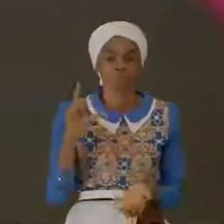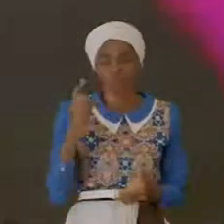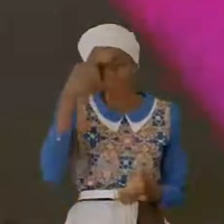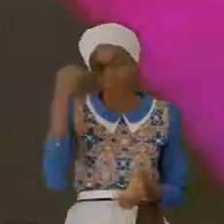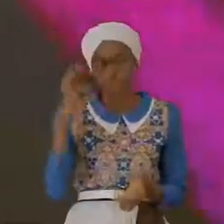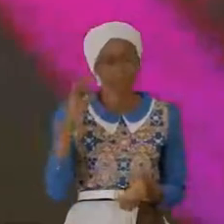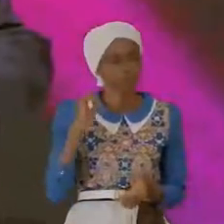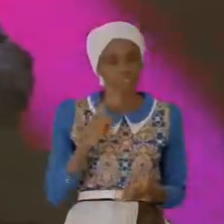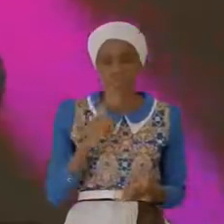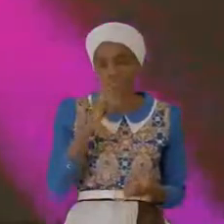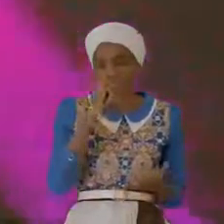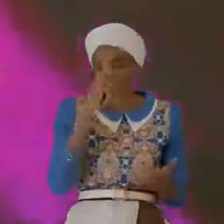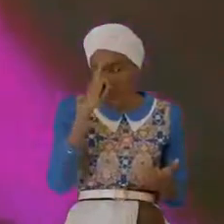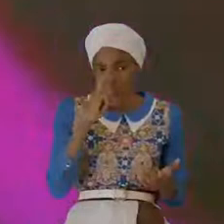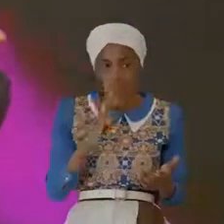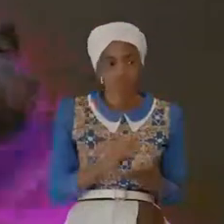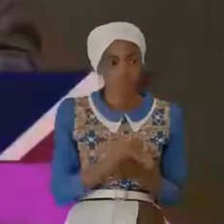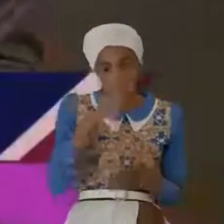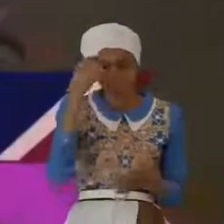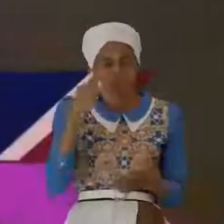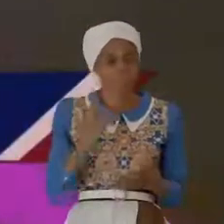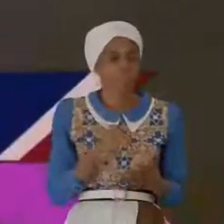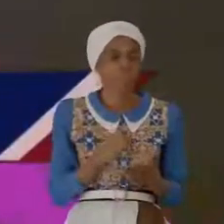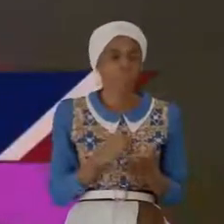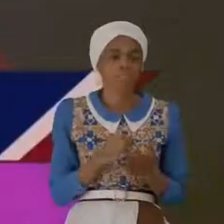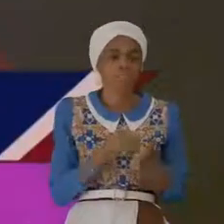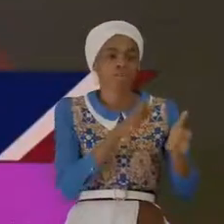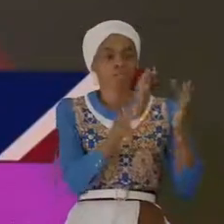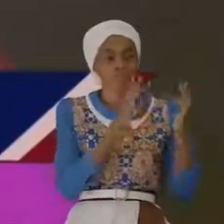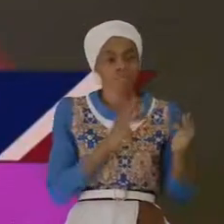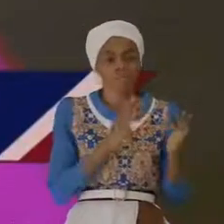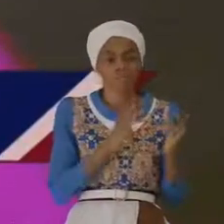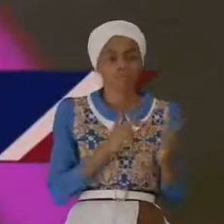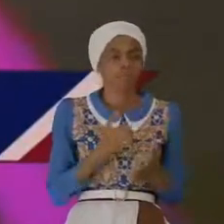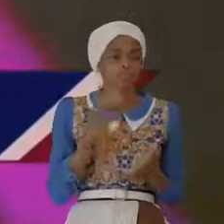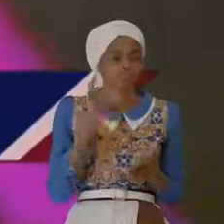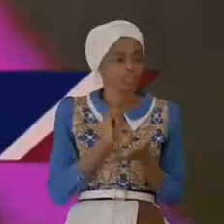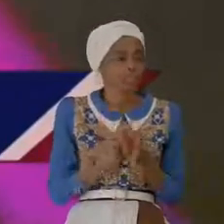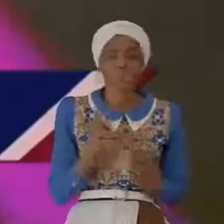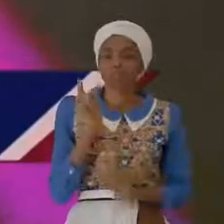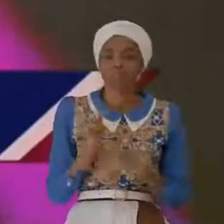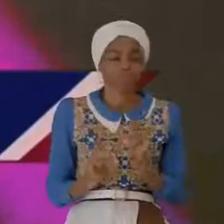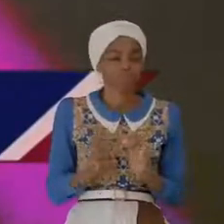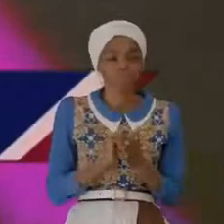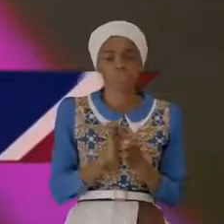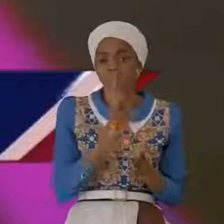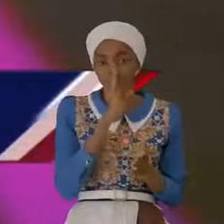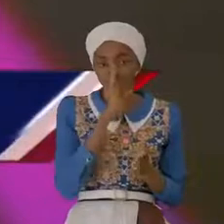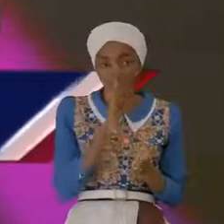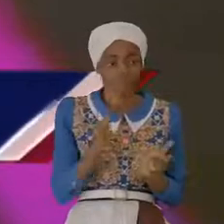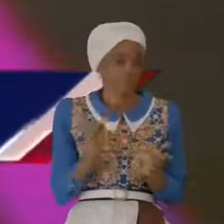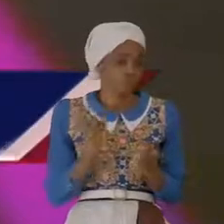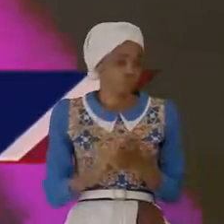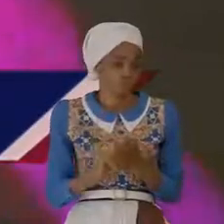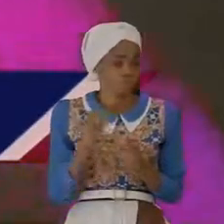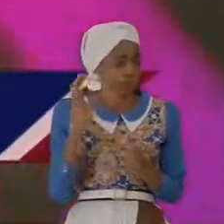cause de son souci, à cause de sa passion, que les gens à qui il avait prêché, les païens tels